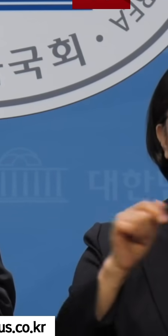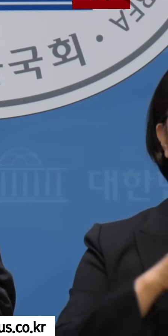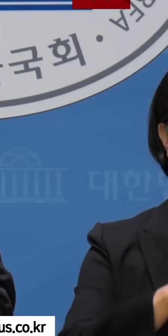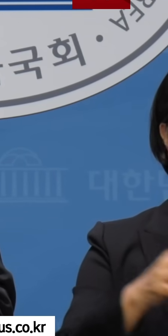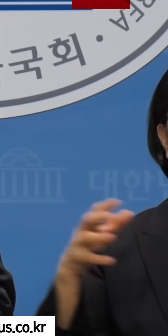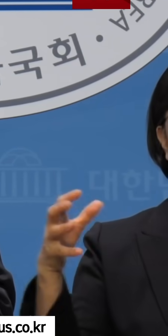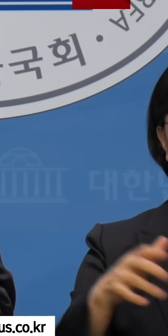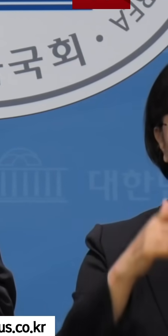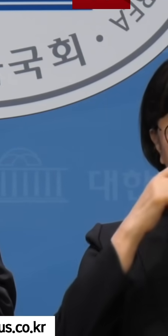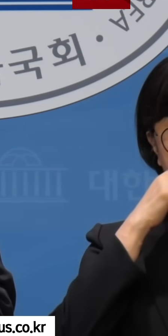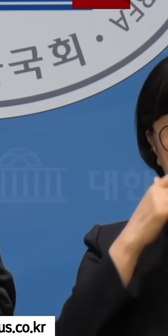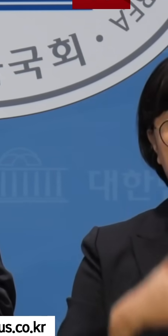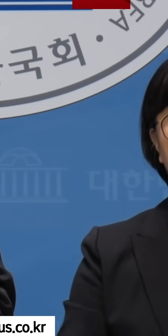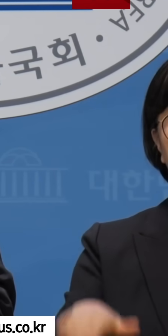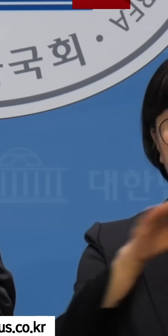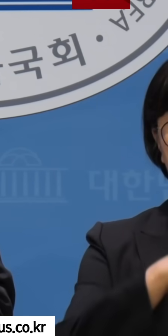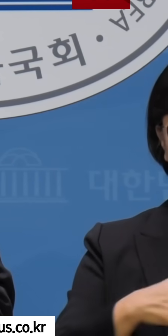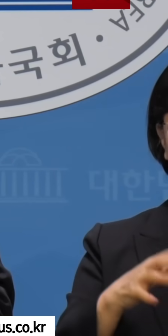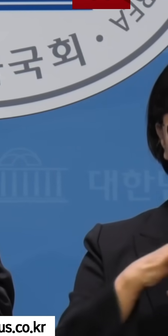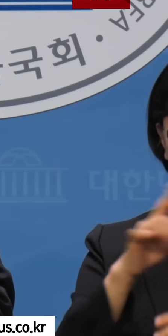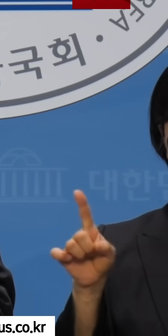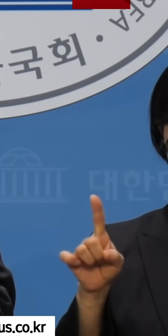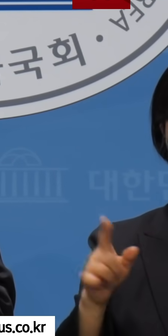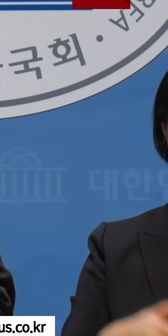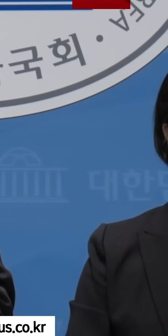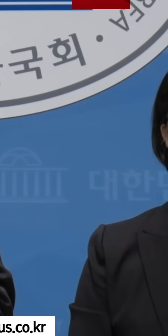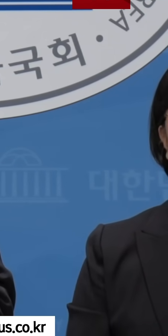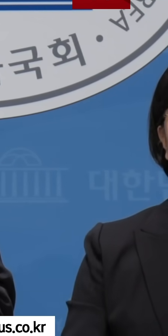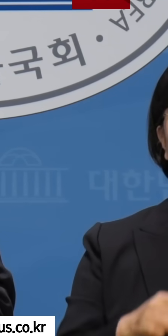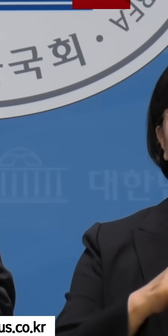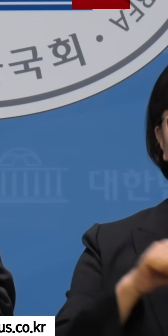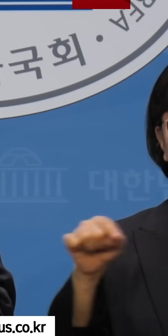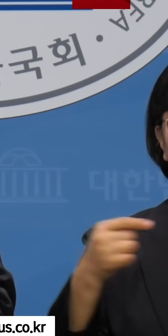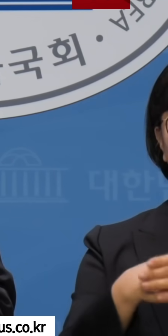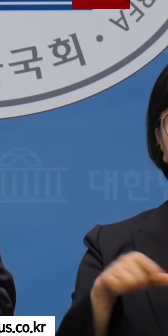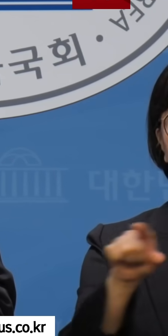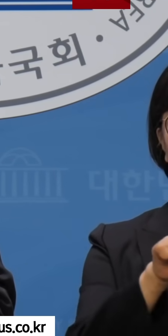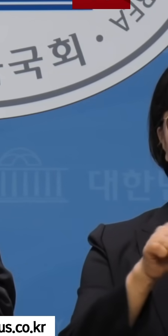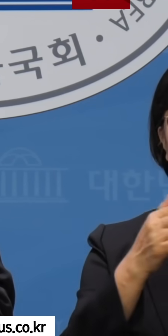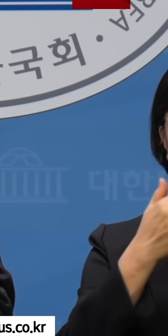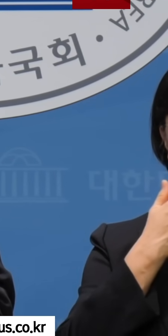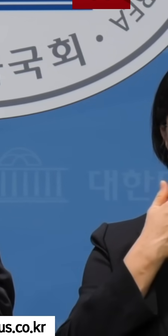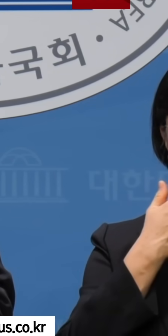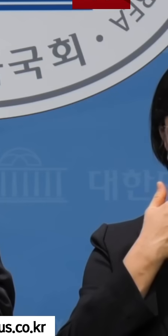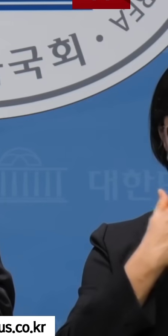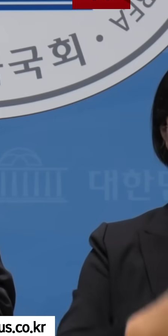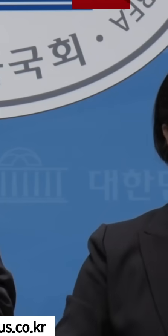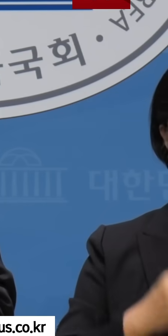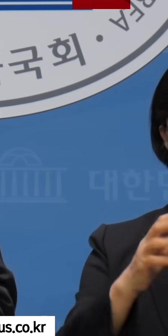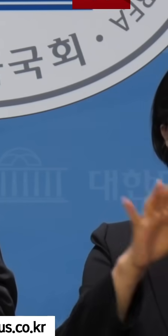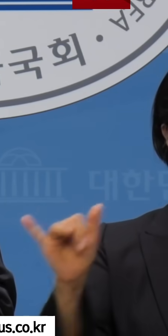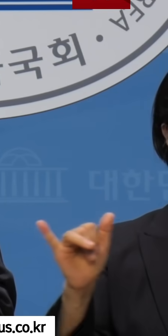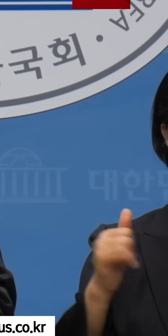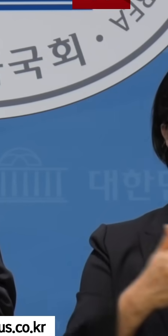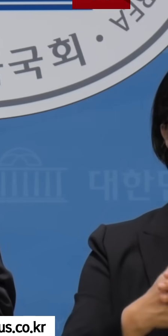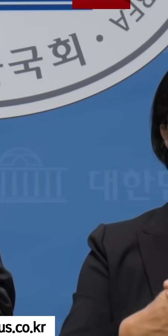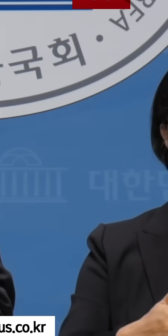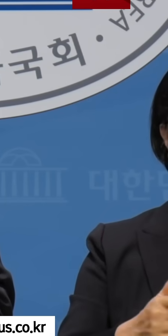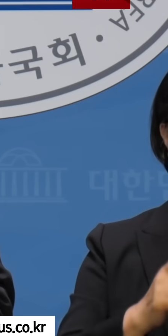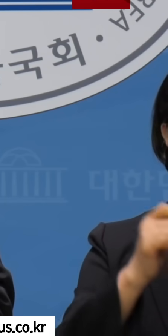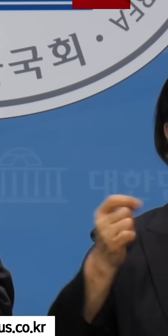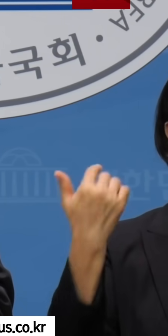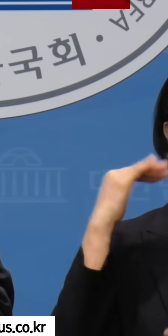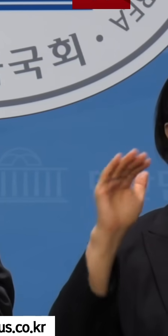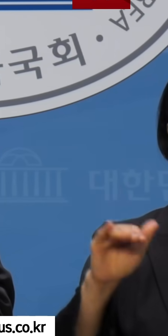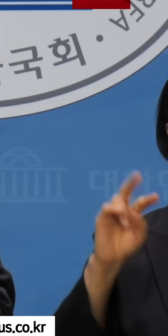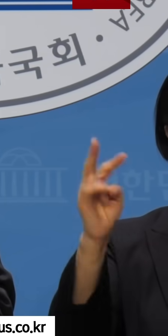수 없습니다. 우리가 두려운 것은 정치를 믿을 수 없다는 성난 민심이 영영 되돌릴